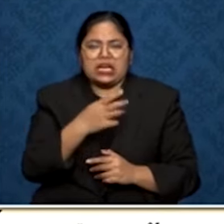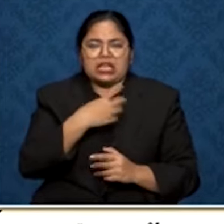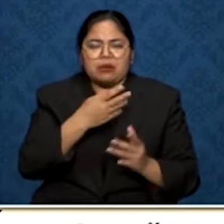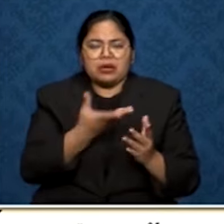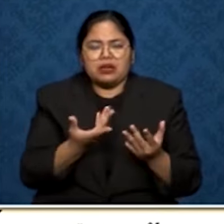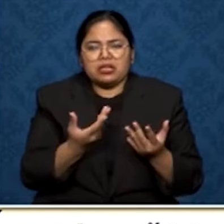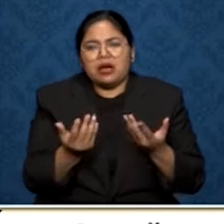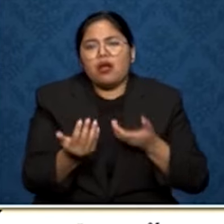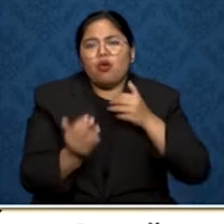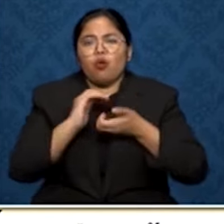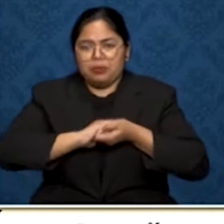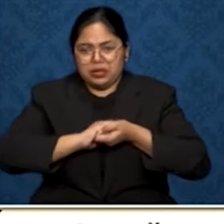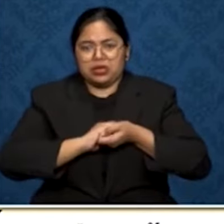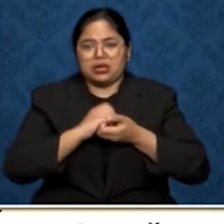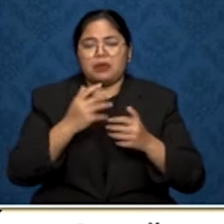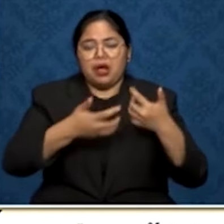อุรกปมัอื่น